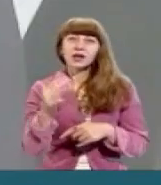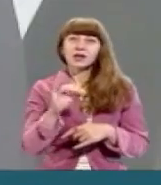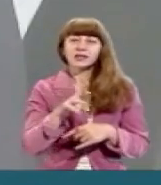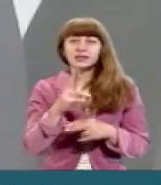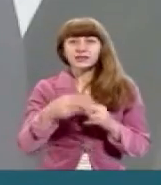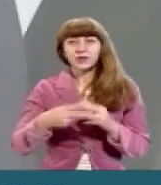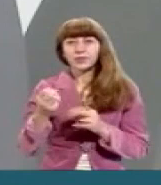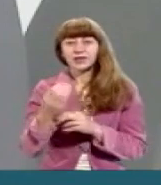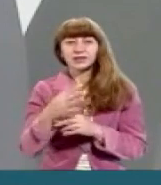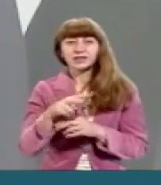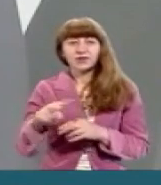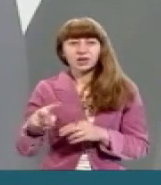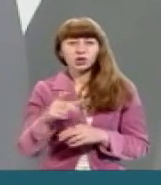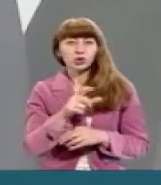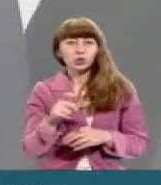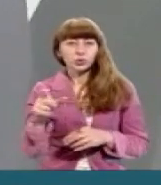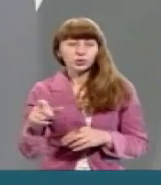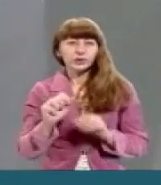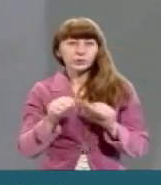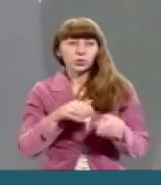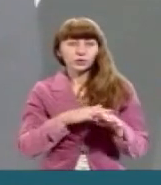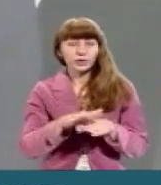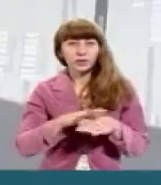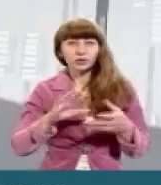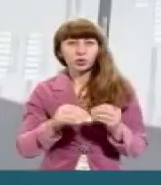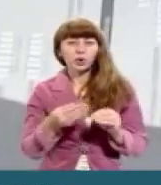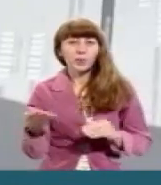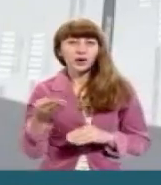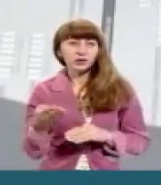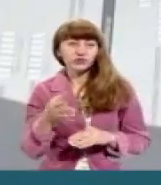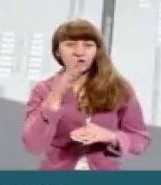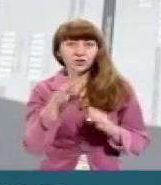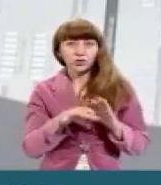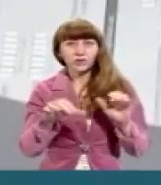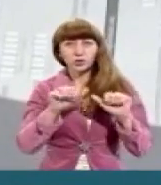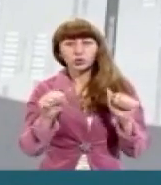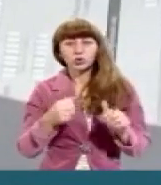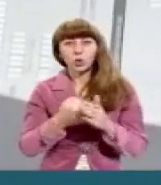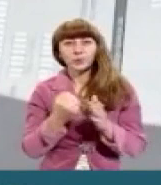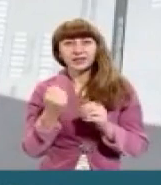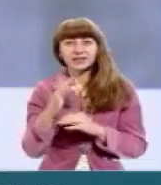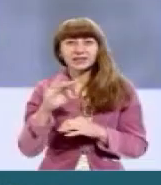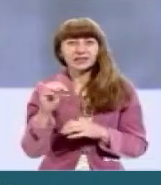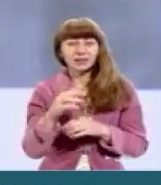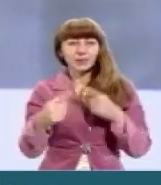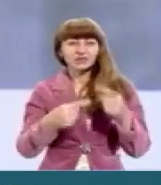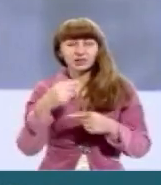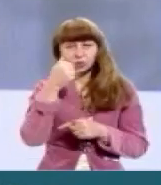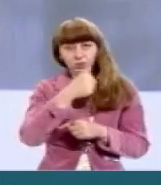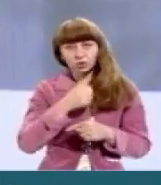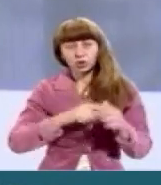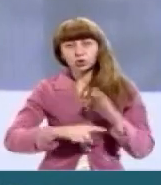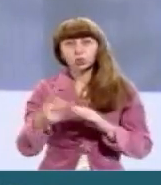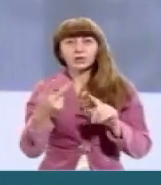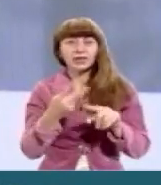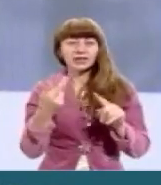15-ші шілдеде аяқталады. Қала тұрғындары өздерінің кірісі бойынша электрон түрде есеп беруді 42 айының 15-не дейін іске асыра алады. Ал